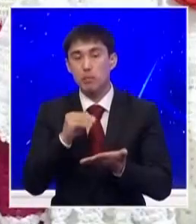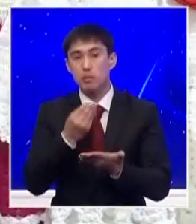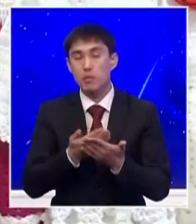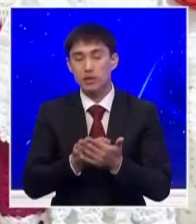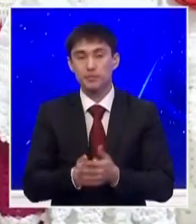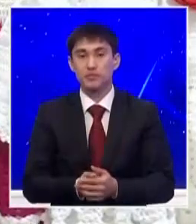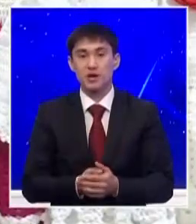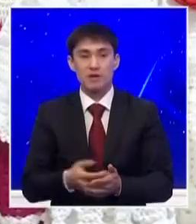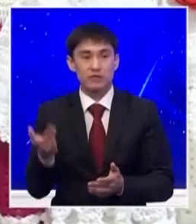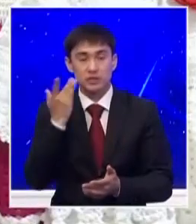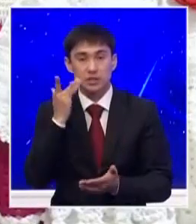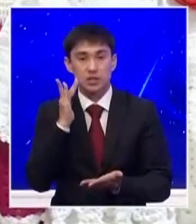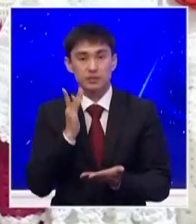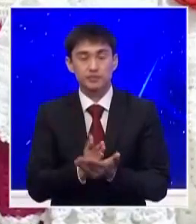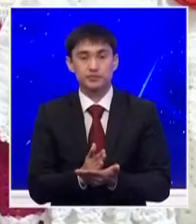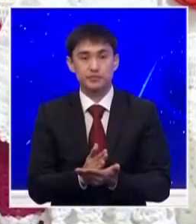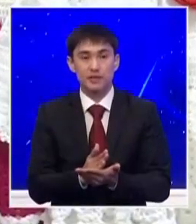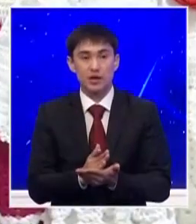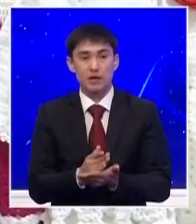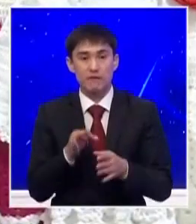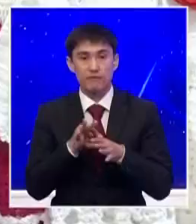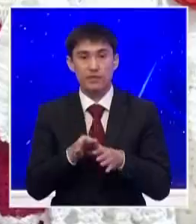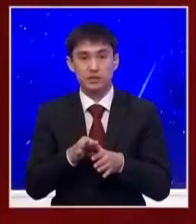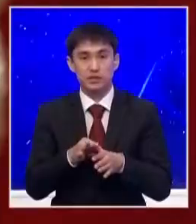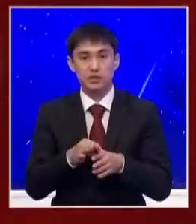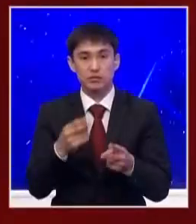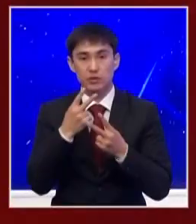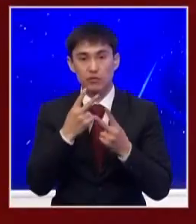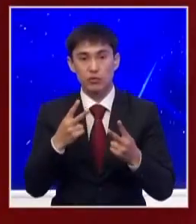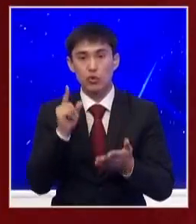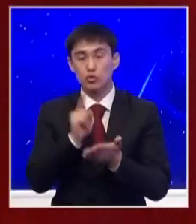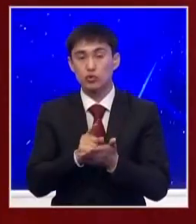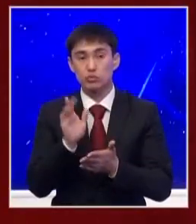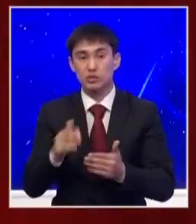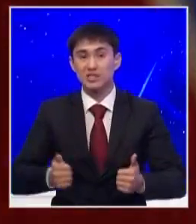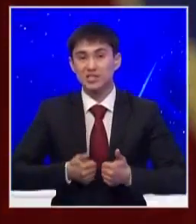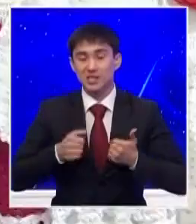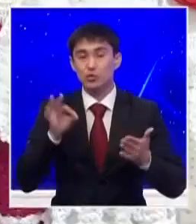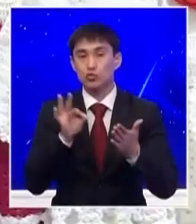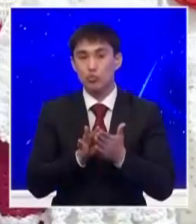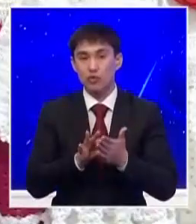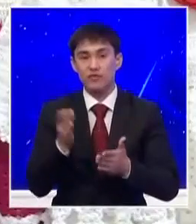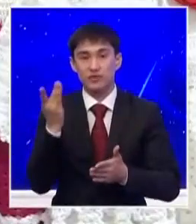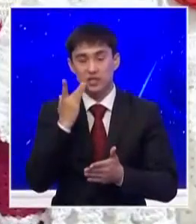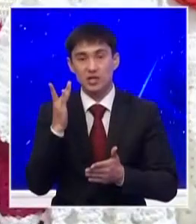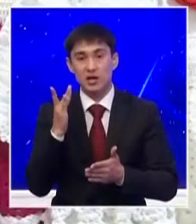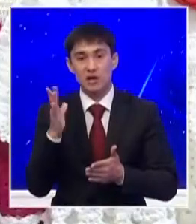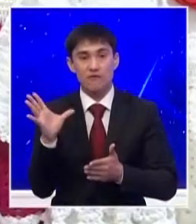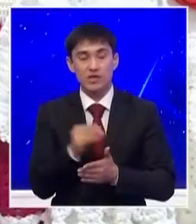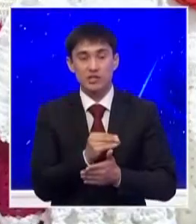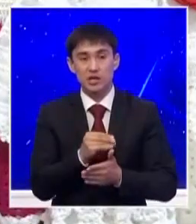что всегда ты везде и повсюду ты на виду. Должен быть целеустремленный. Всегда